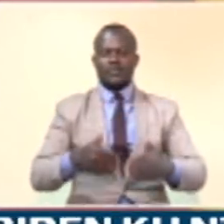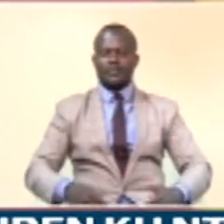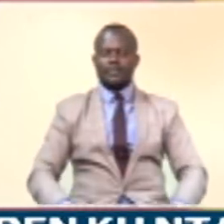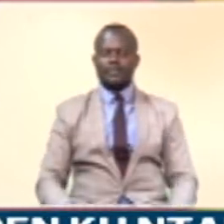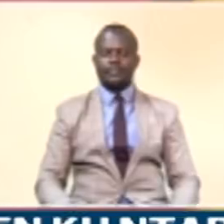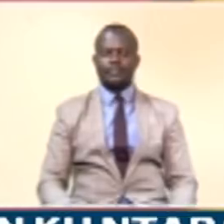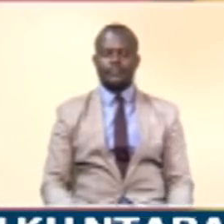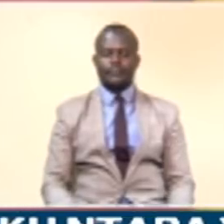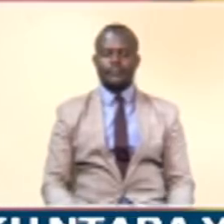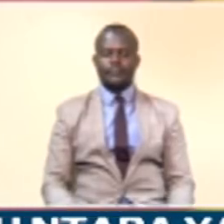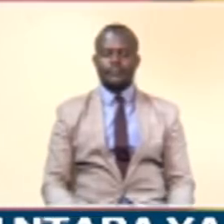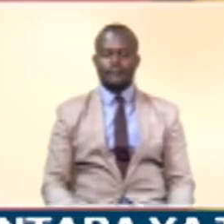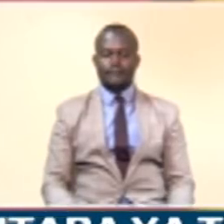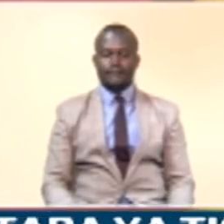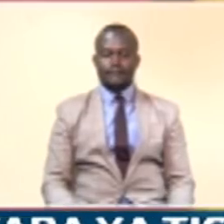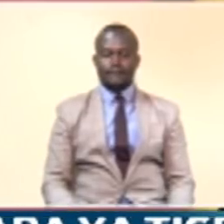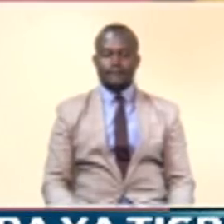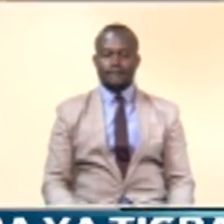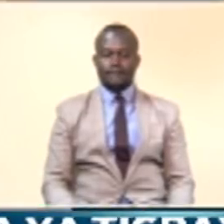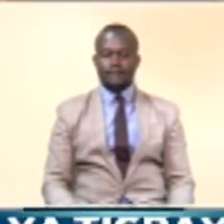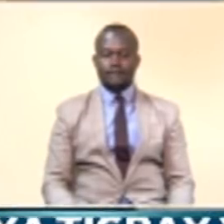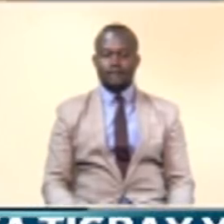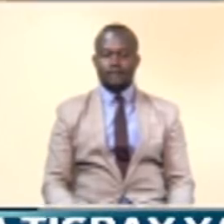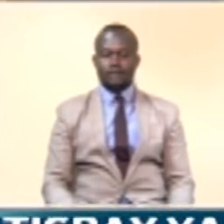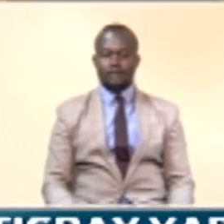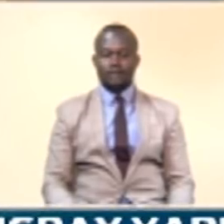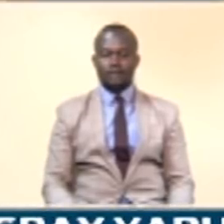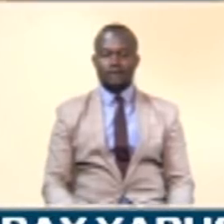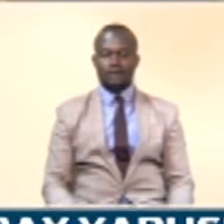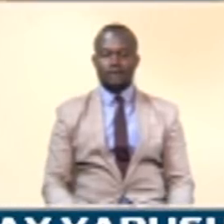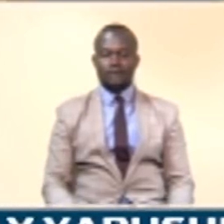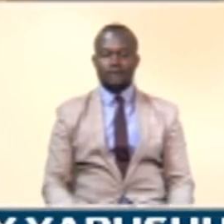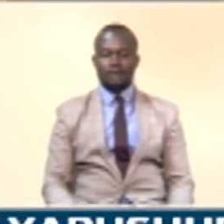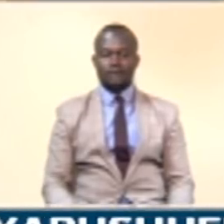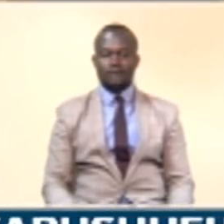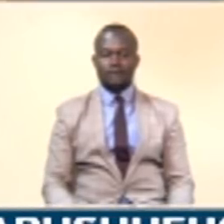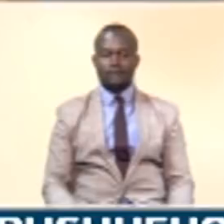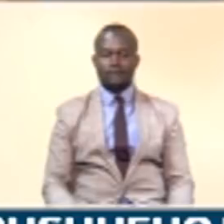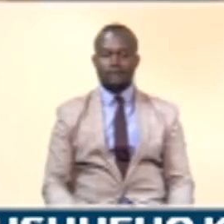president has just made an important statement.